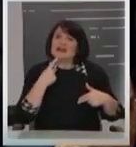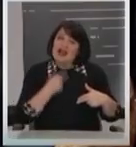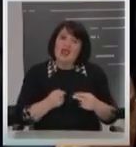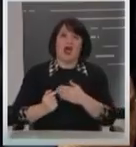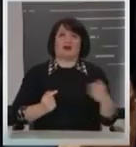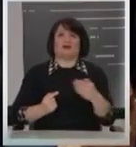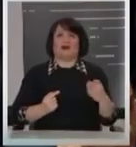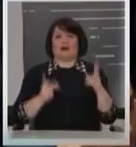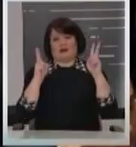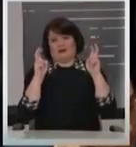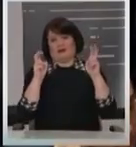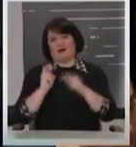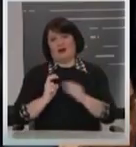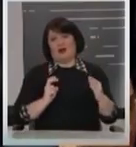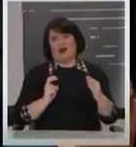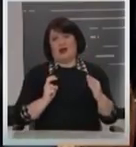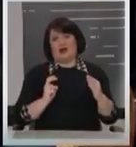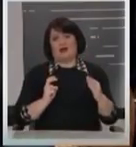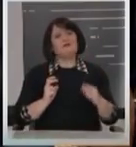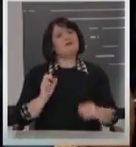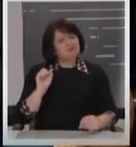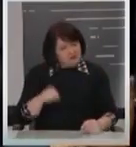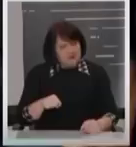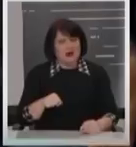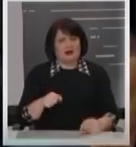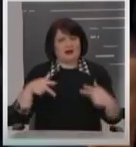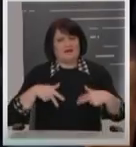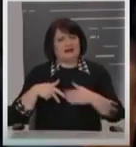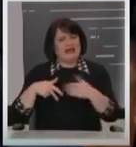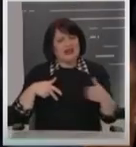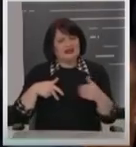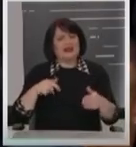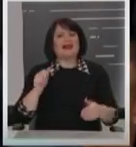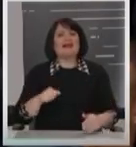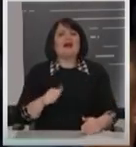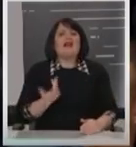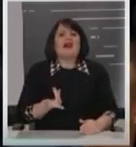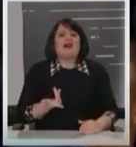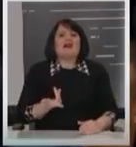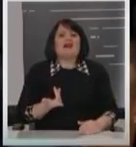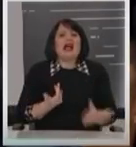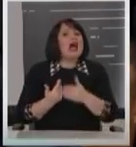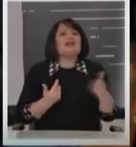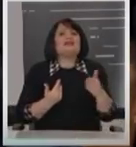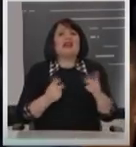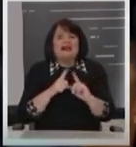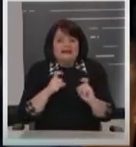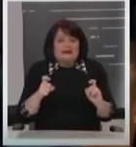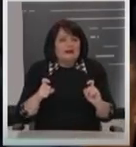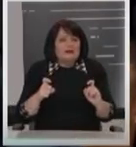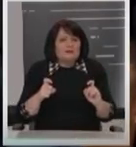δηλώνει αριστερή και δεν έχω αντίρρηση ότι είναι αριστερή, γιατί τελικά τι άλλο ήταν η αριστερά από